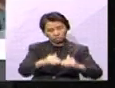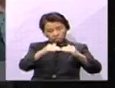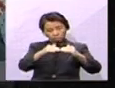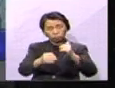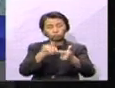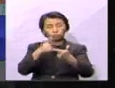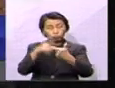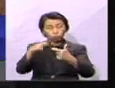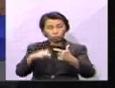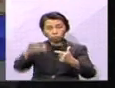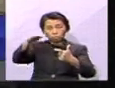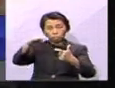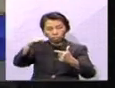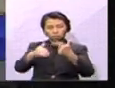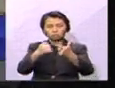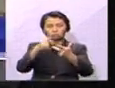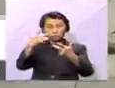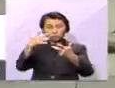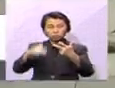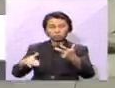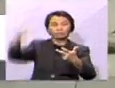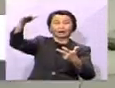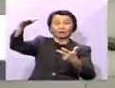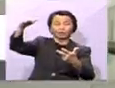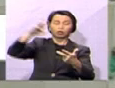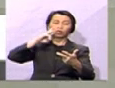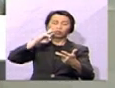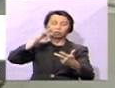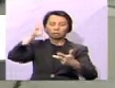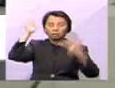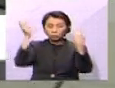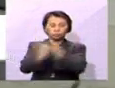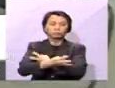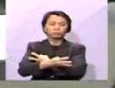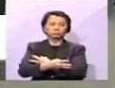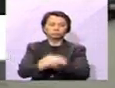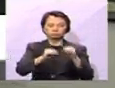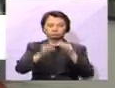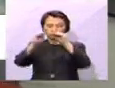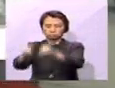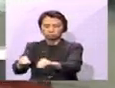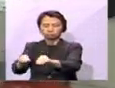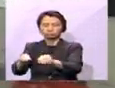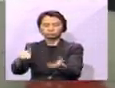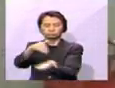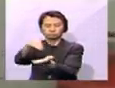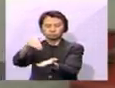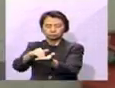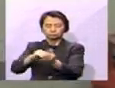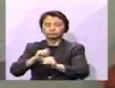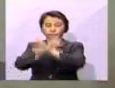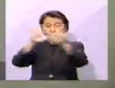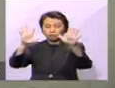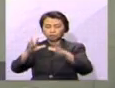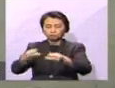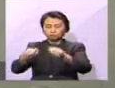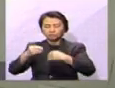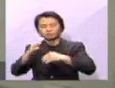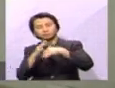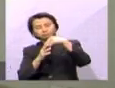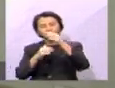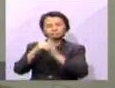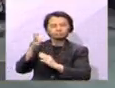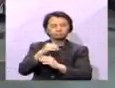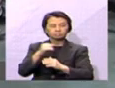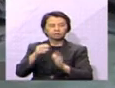ketiga lagi meningkat tahun ni paling teruk berpindah ke Balai Raya Kampung kepayang itu jelas lebih memberi keselesaan